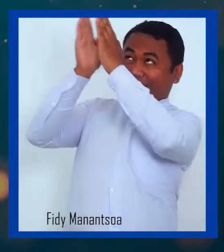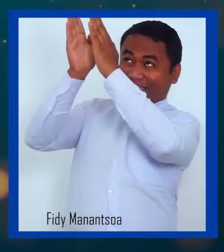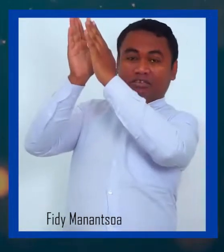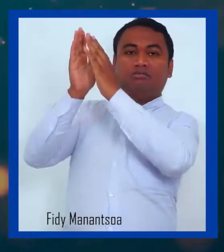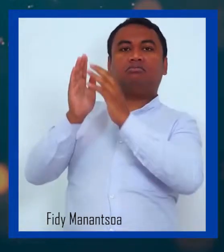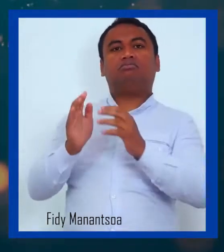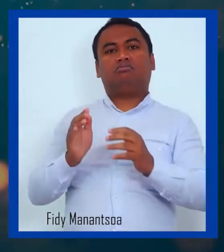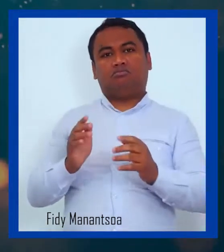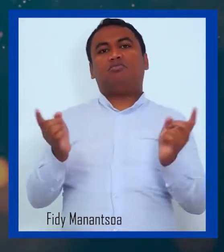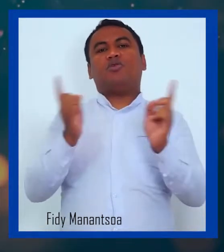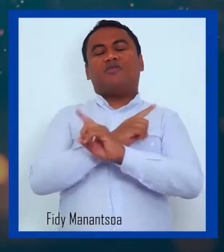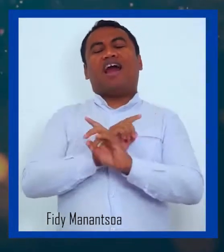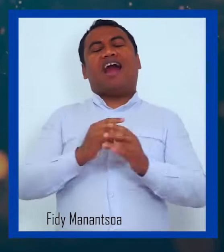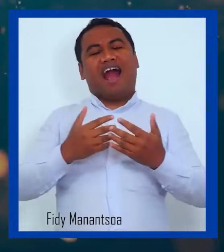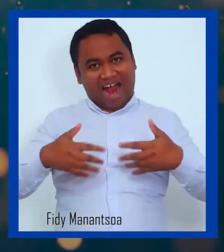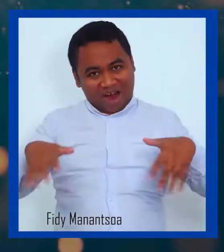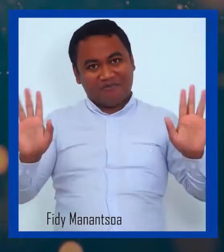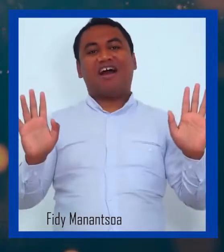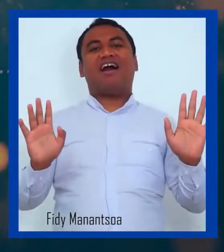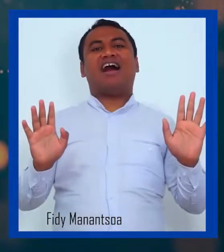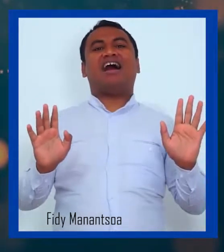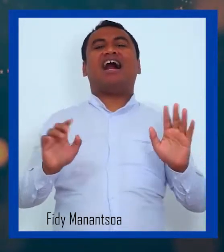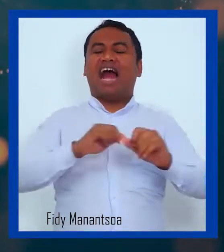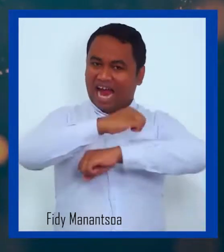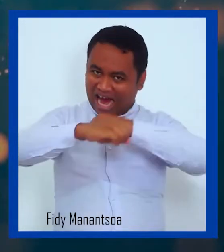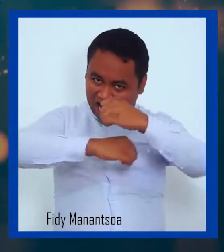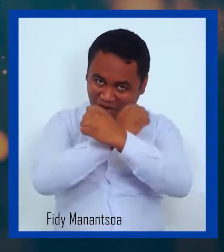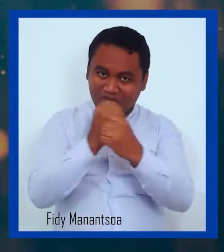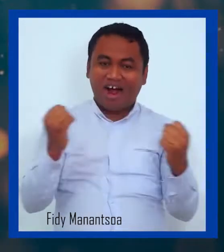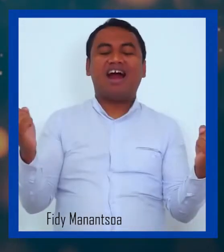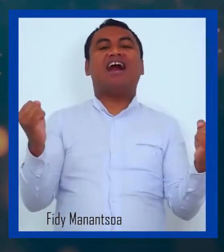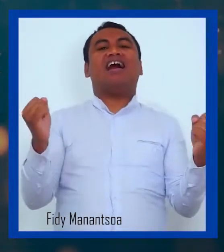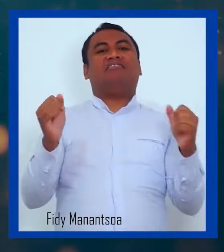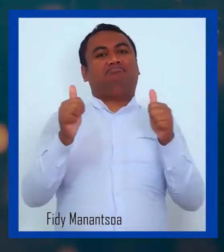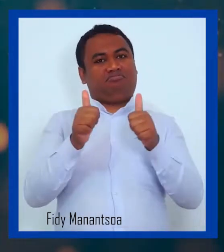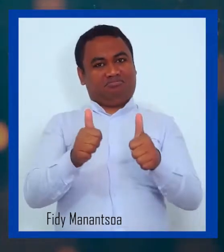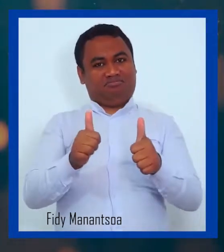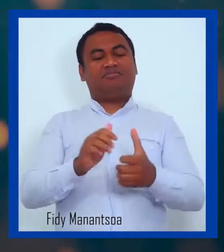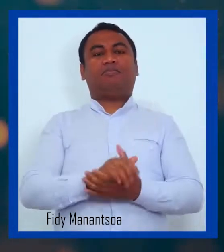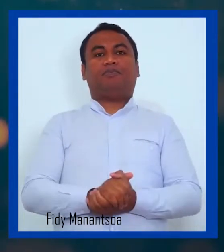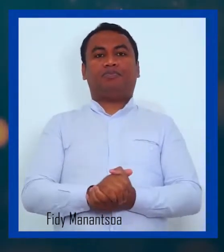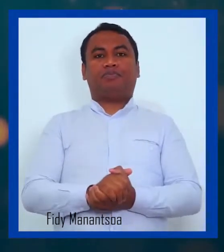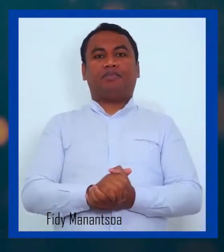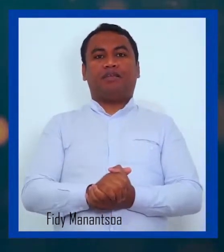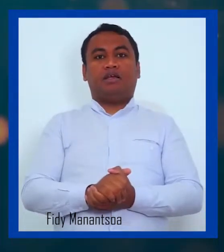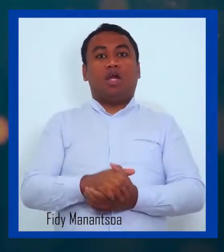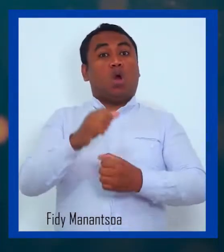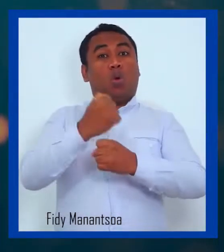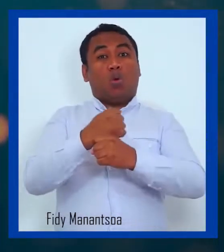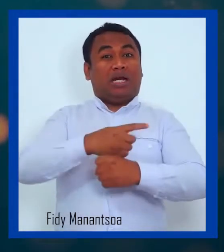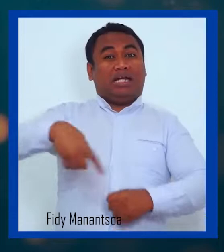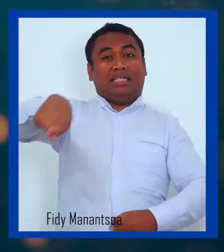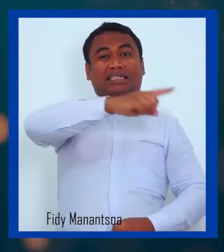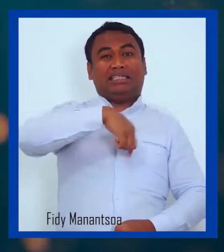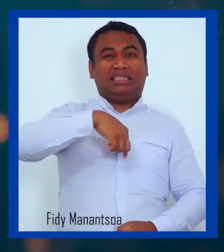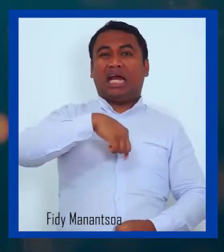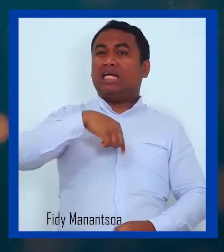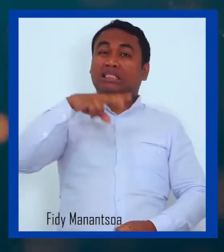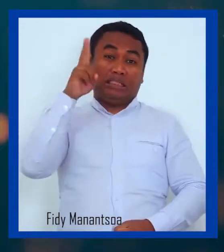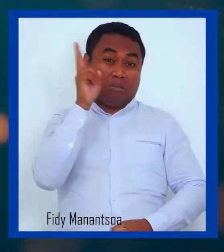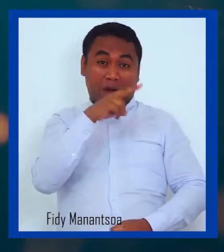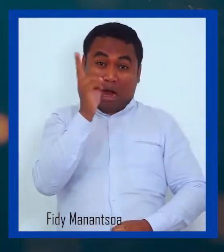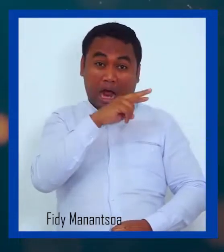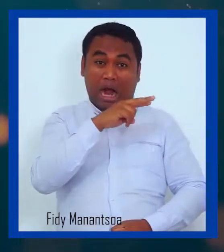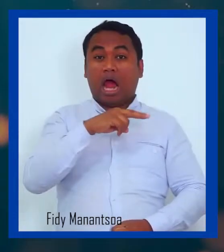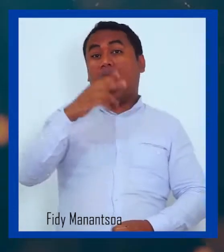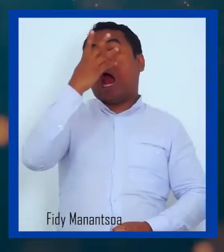an'izany no afaka ho feno amin'ny zavatra rehetrarehetra eo amin'ny fiainana izy. Dia izany mahatonga antsika ho banka sy tsy ampy fitiavana